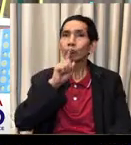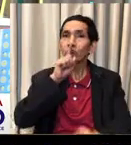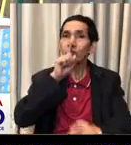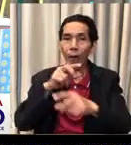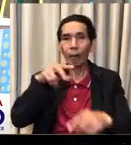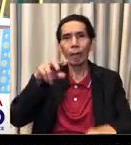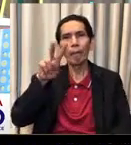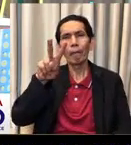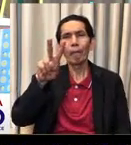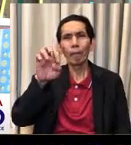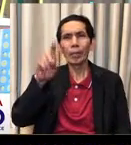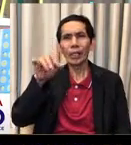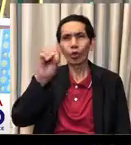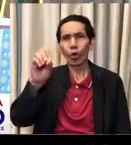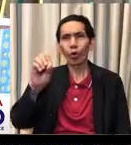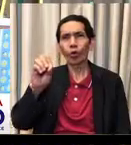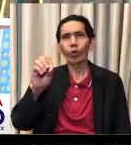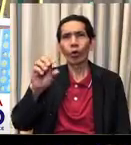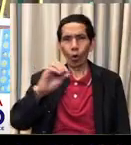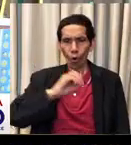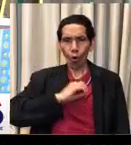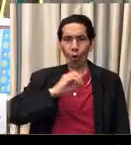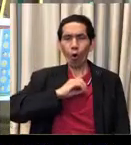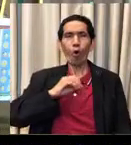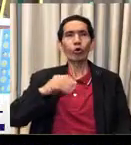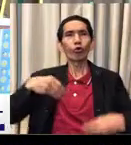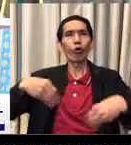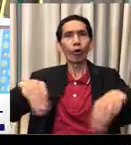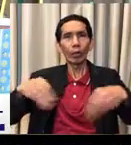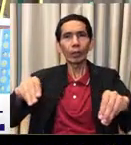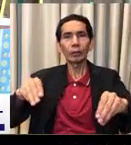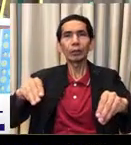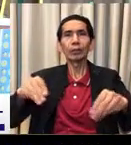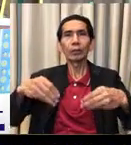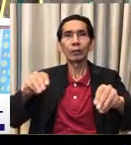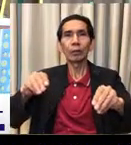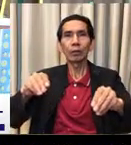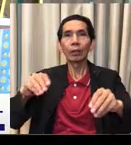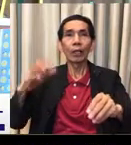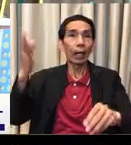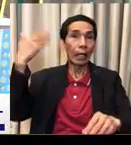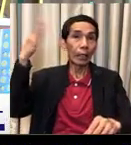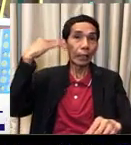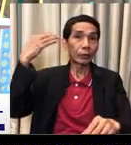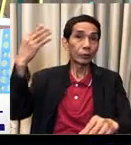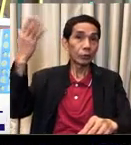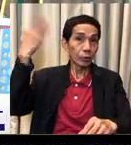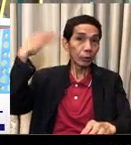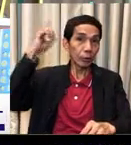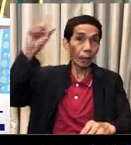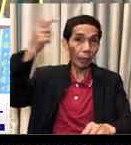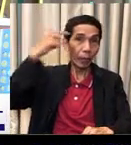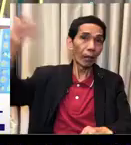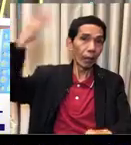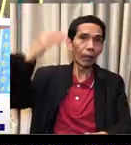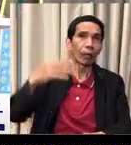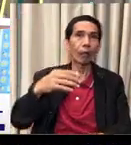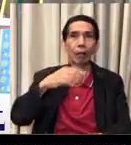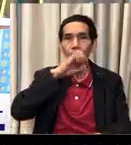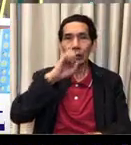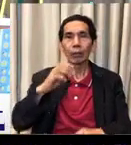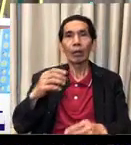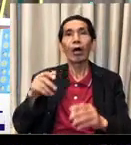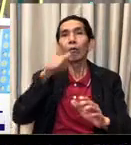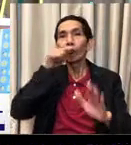vendor, ito po yung mga stall owner, o dala ng noong nakaraang administrasyon, mahilig